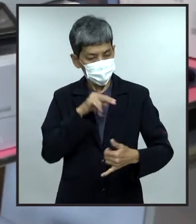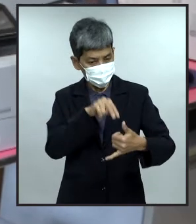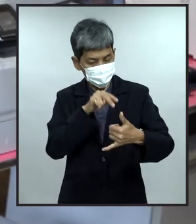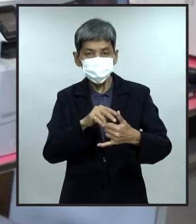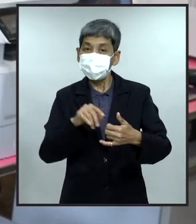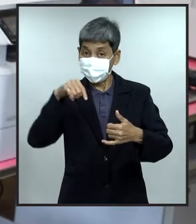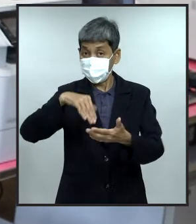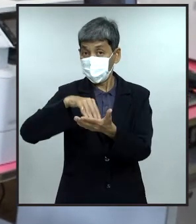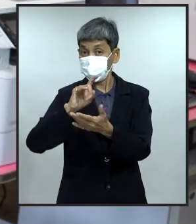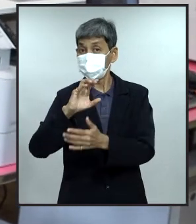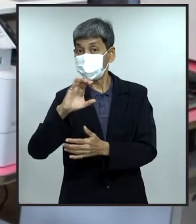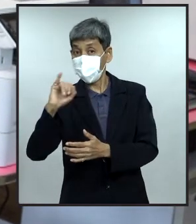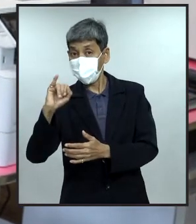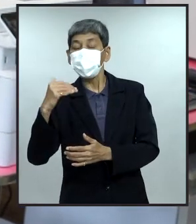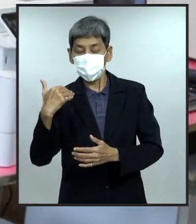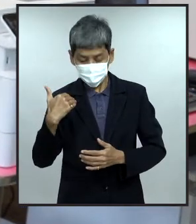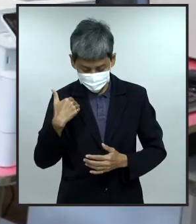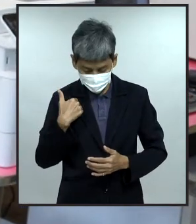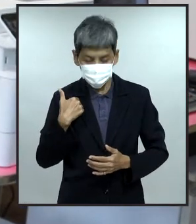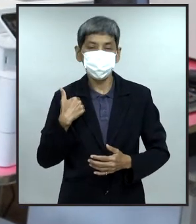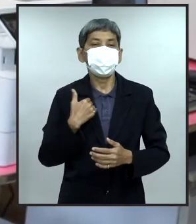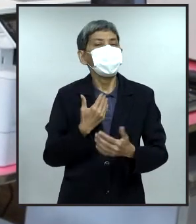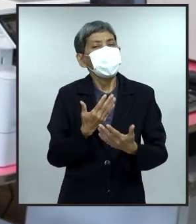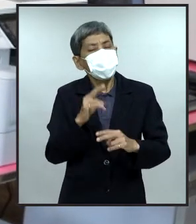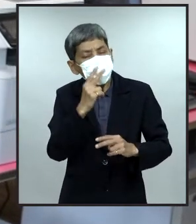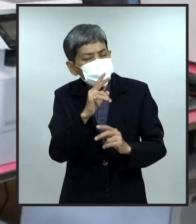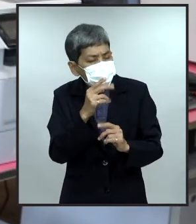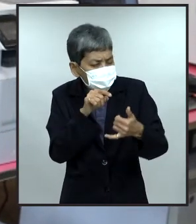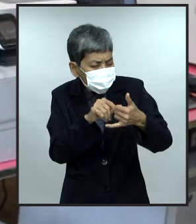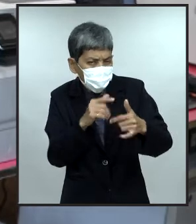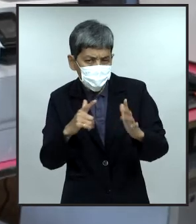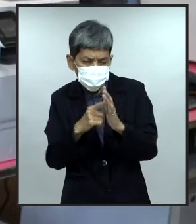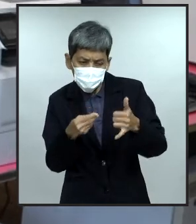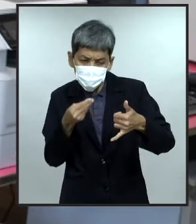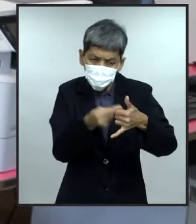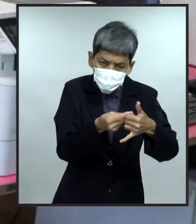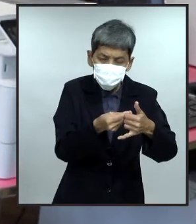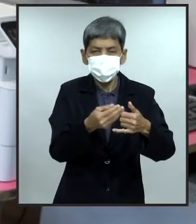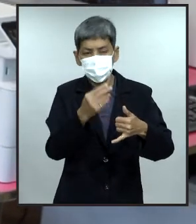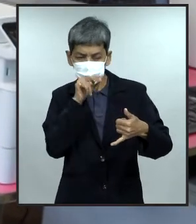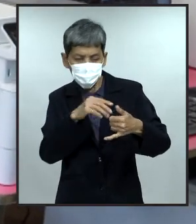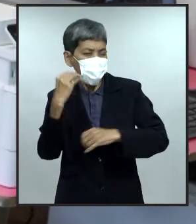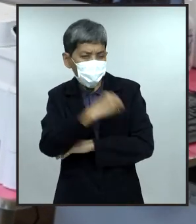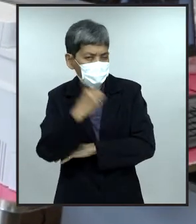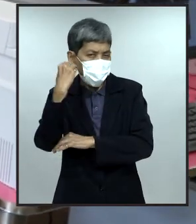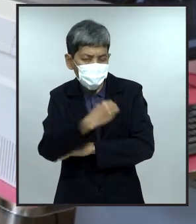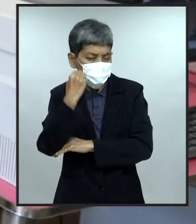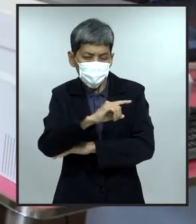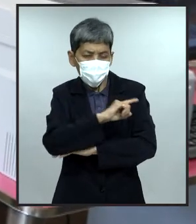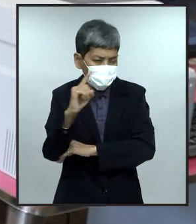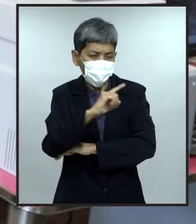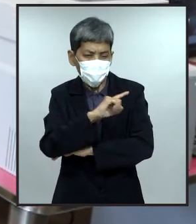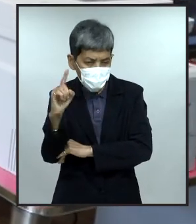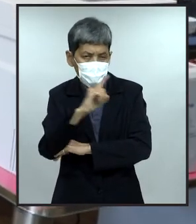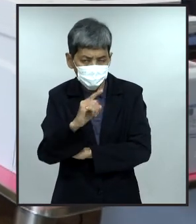ในส่วนของคอยแล้วอ่ะมันก็จะมีการดูแลประเมินการให้ยาแล้วก็ดูแลคนไข้รายวันแต่ละวันคนไข้ก็จะต้